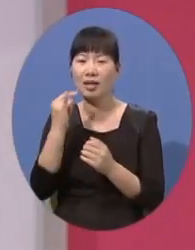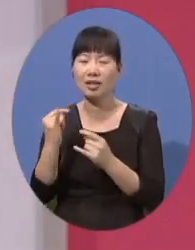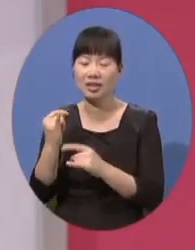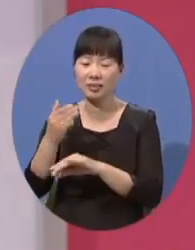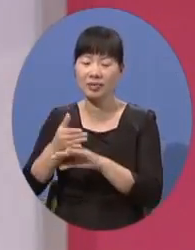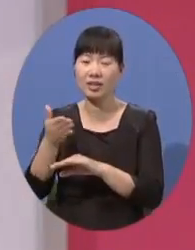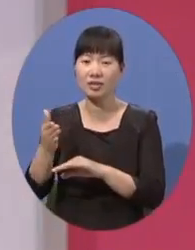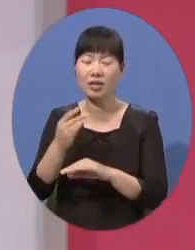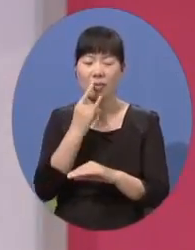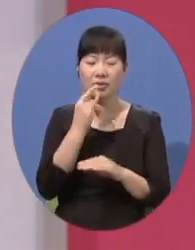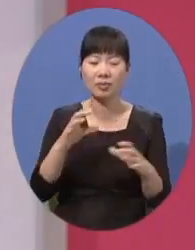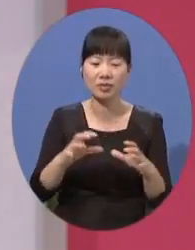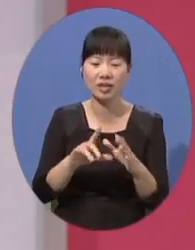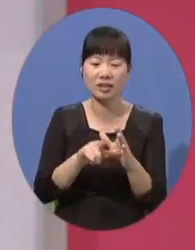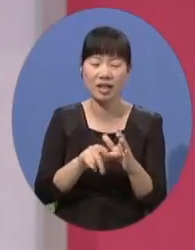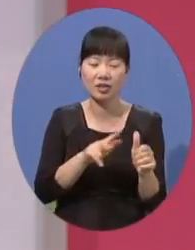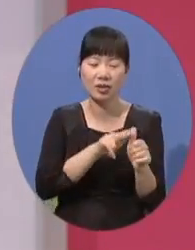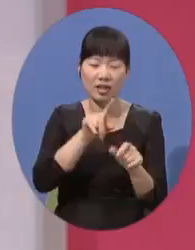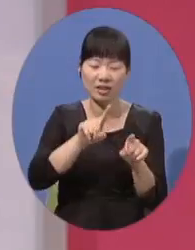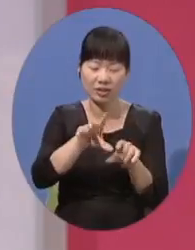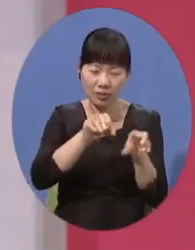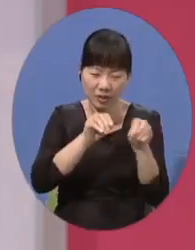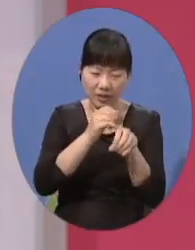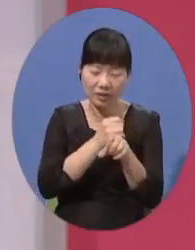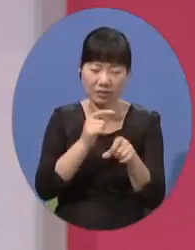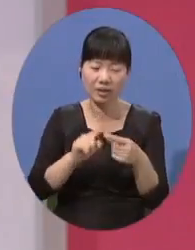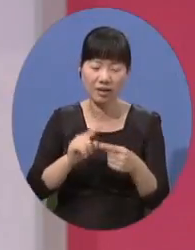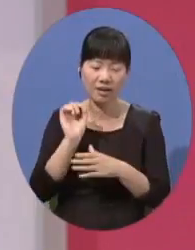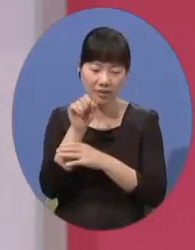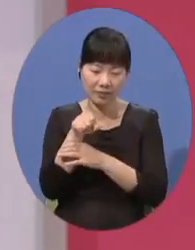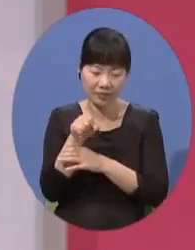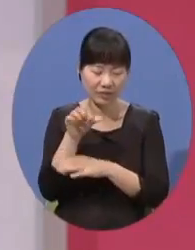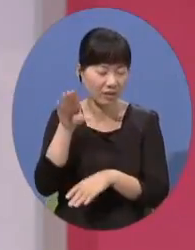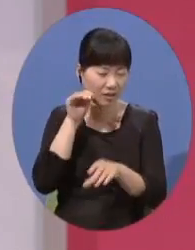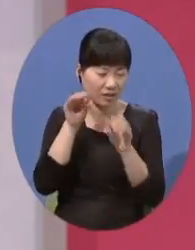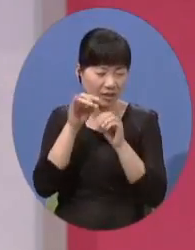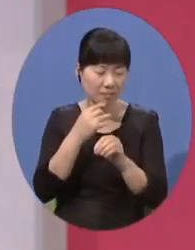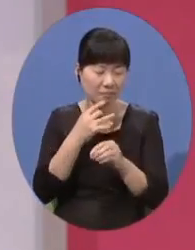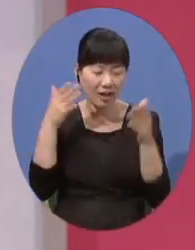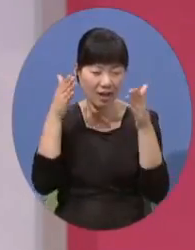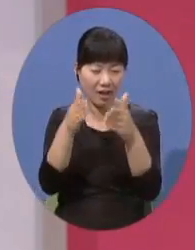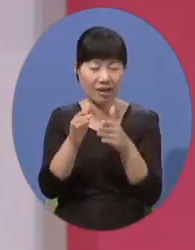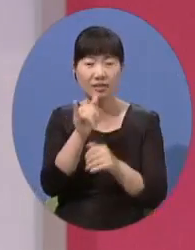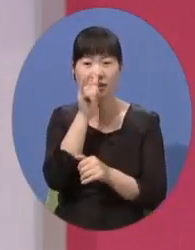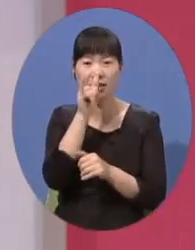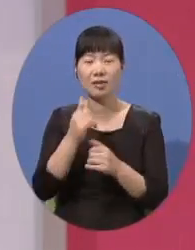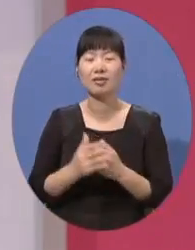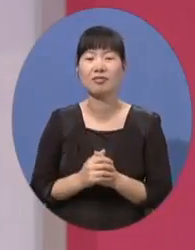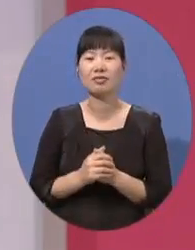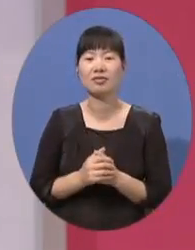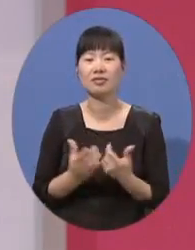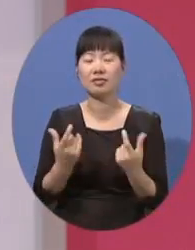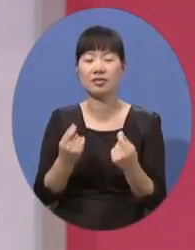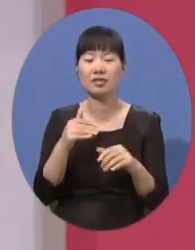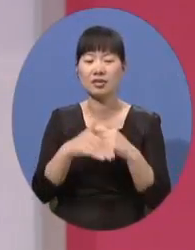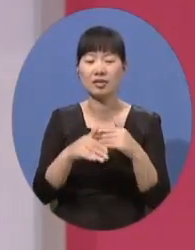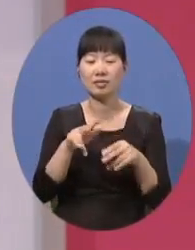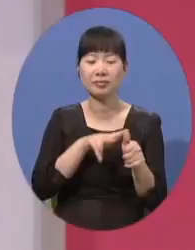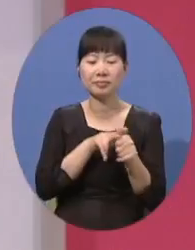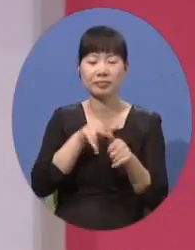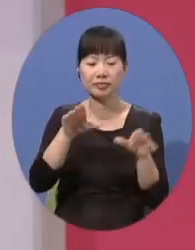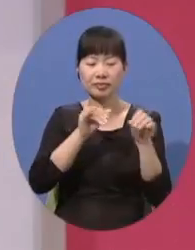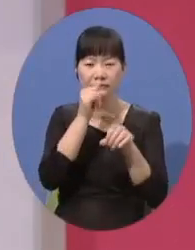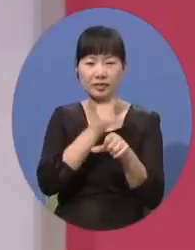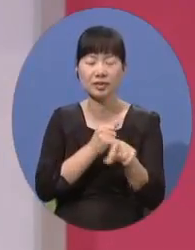모임에 가서는 하나라도 주워 들으려고 그렇죠. 고개 푹 숙이고 듣기만 해요, 진짜로. 그래서 많이 그런 식으로 정보를 듣고, 아,